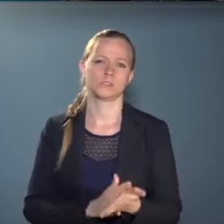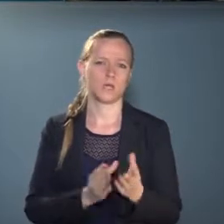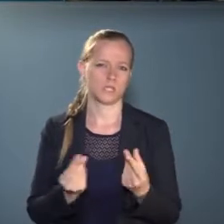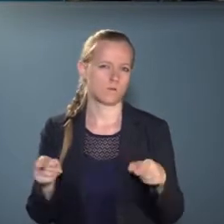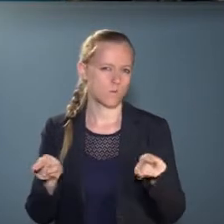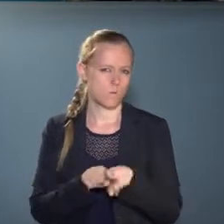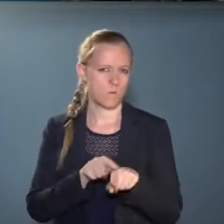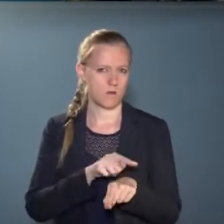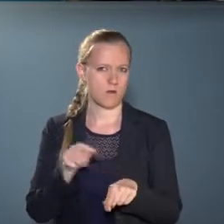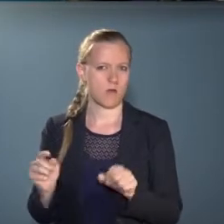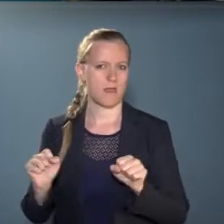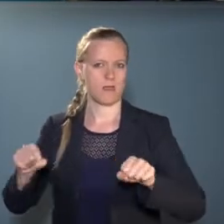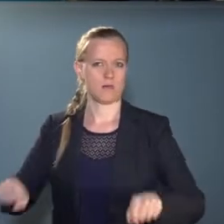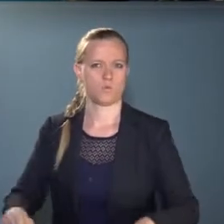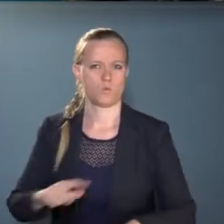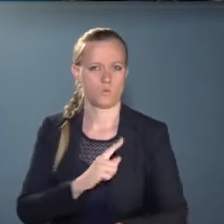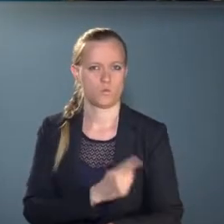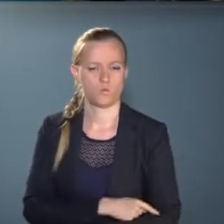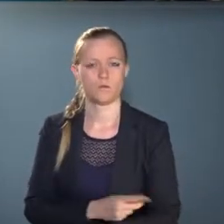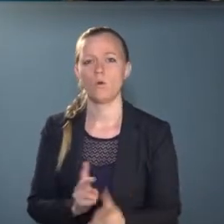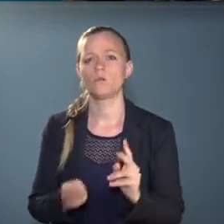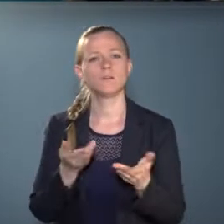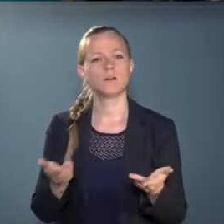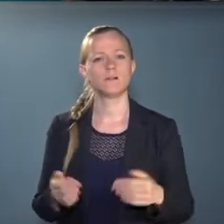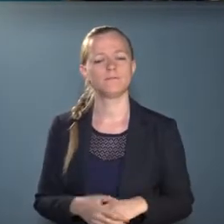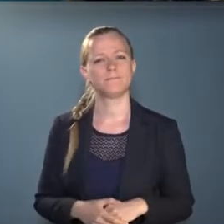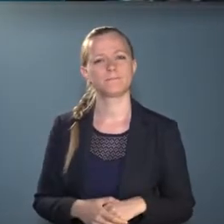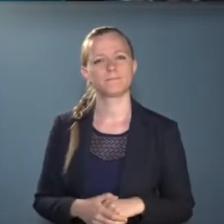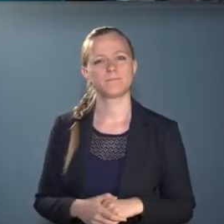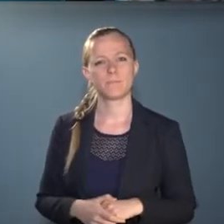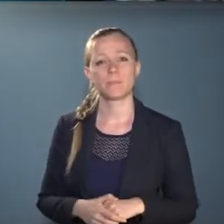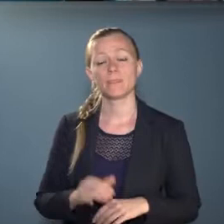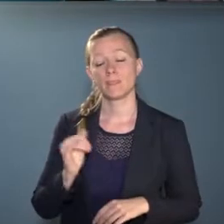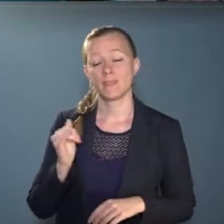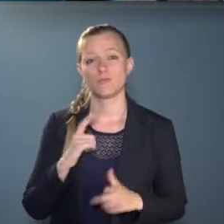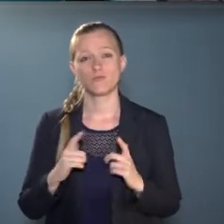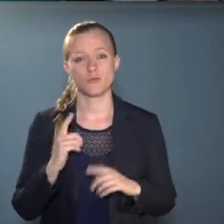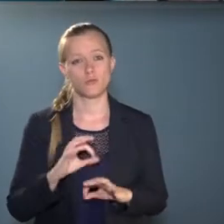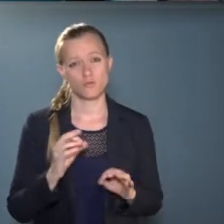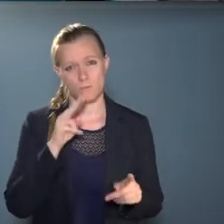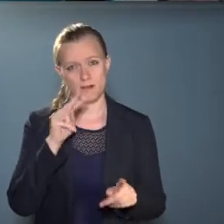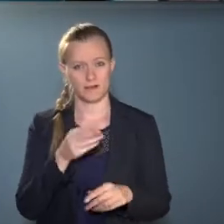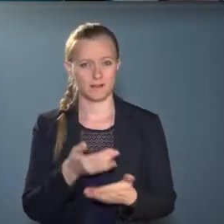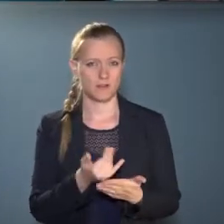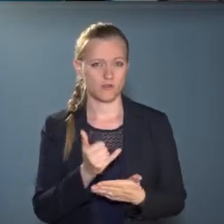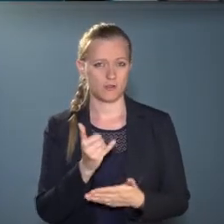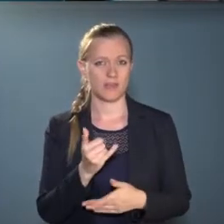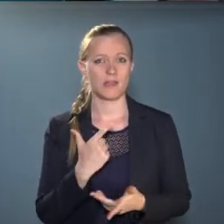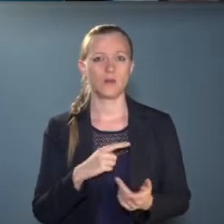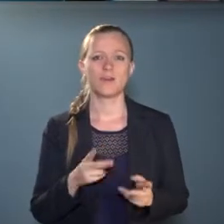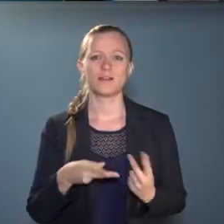a haderejével. Ez hogy van? Igen, ez sajnos nagyon jó meglátás, ugyanis az